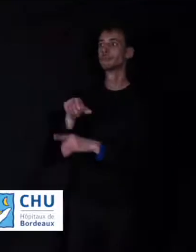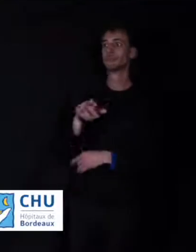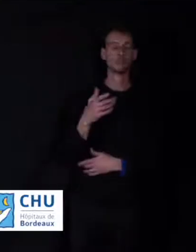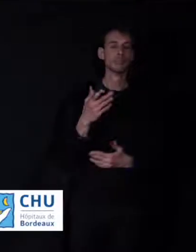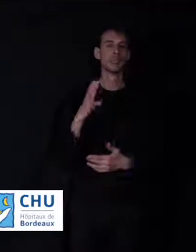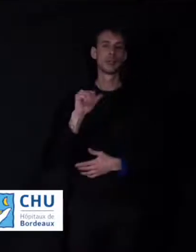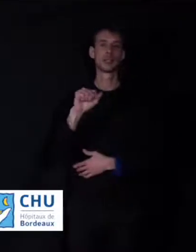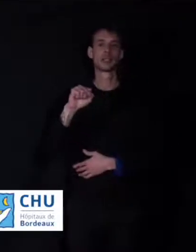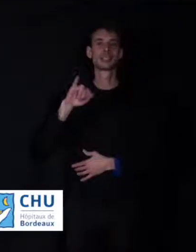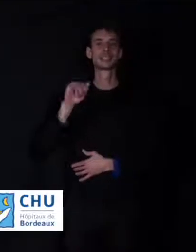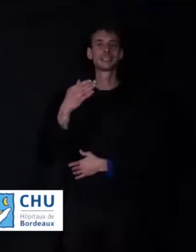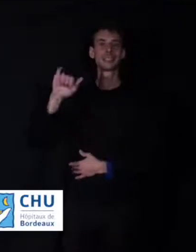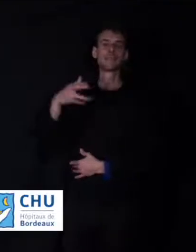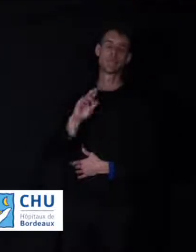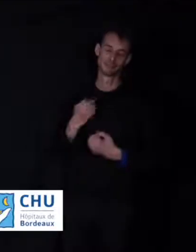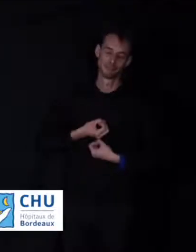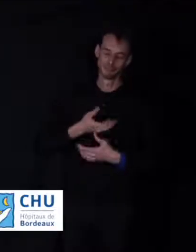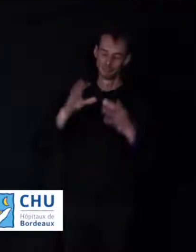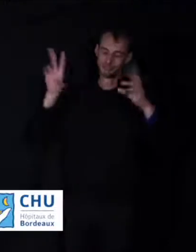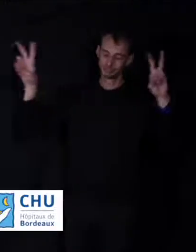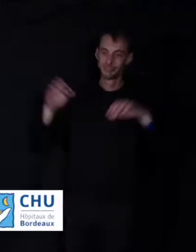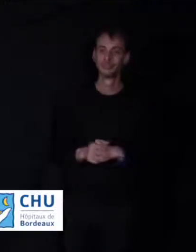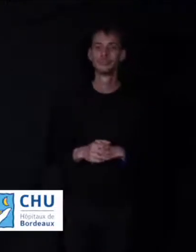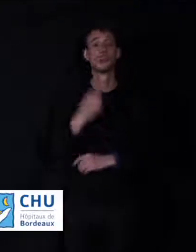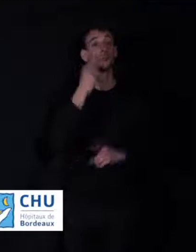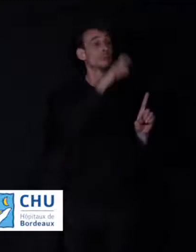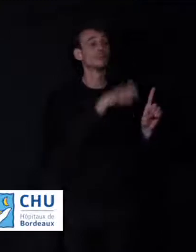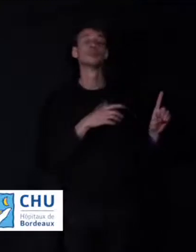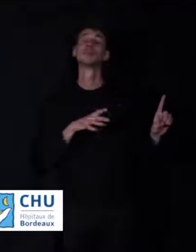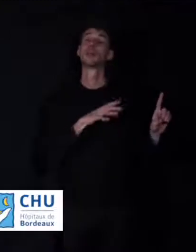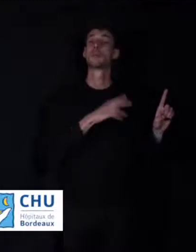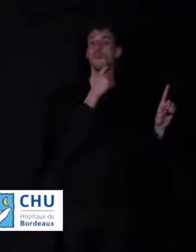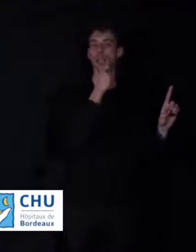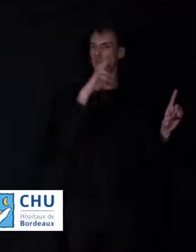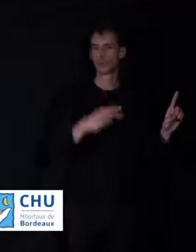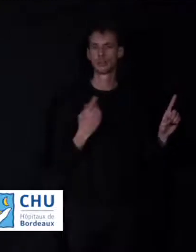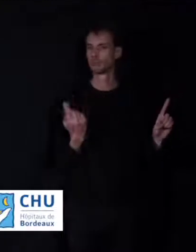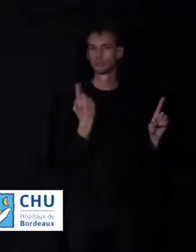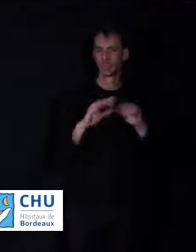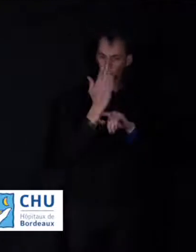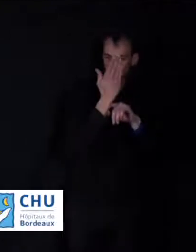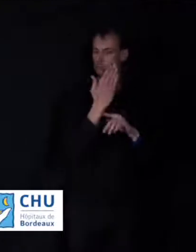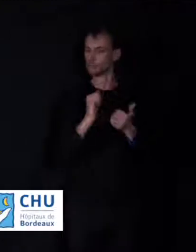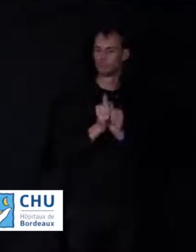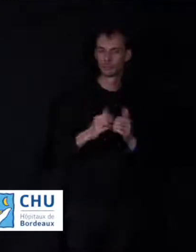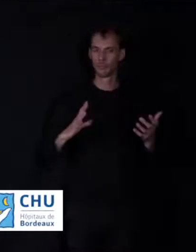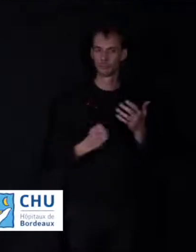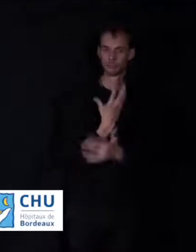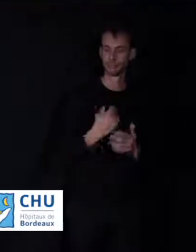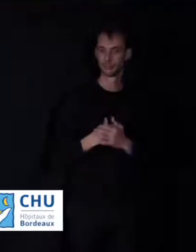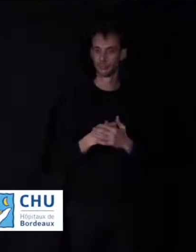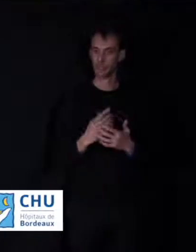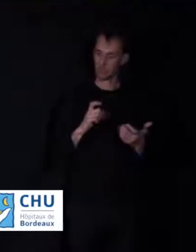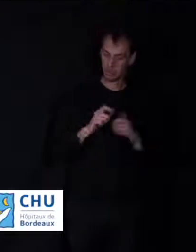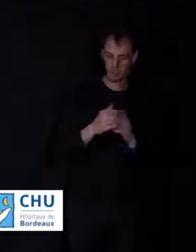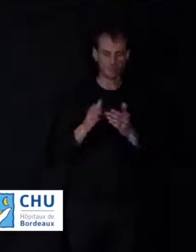travaux. Pour Jenner, chaque épreuve est un succès nouveau. Vainqueur, devant ses pas, il chasse le fléau. En